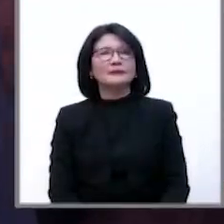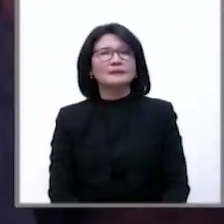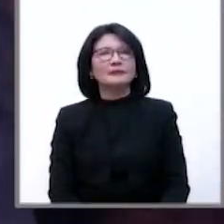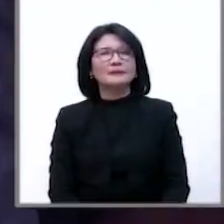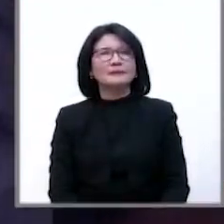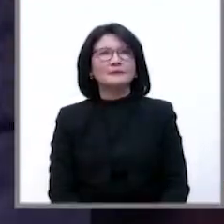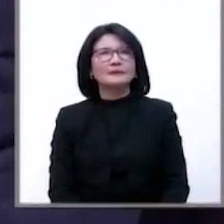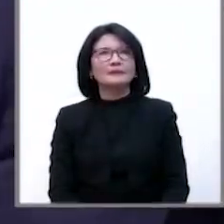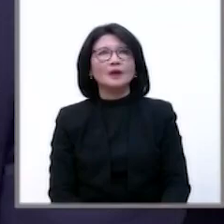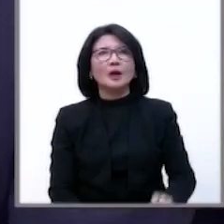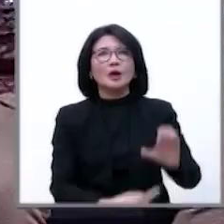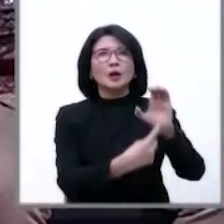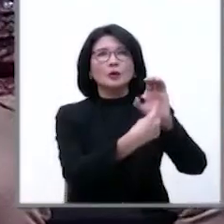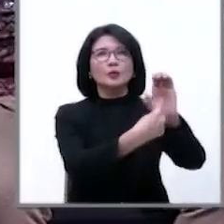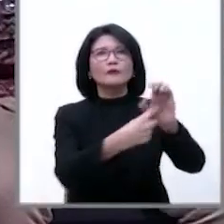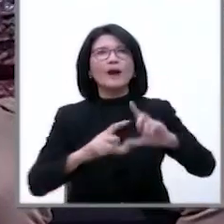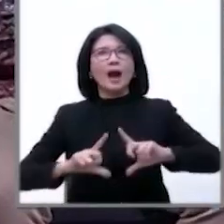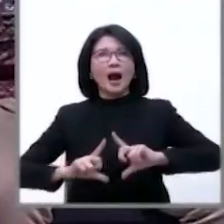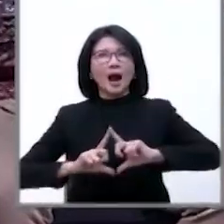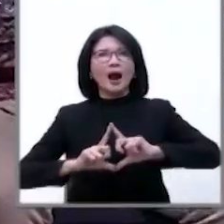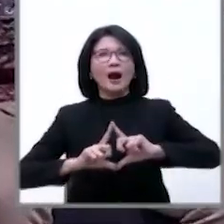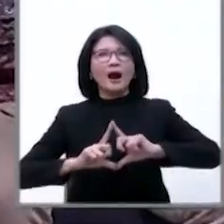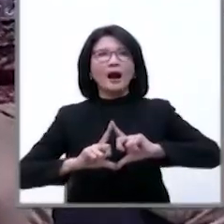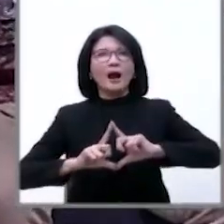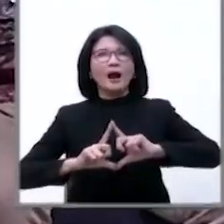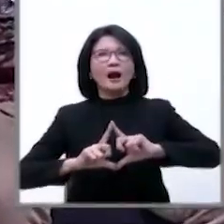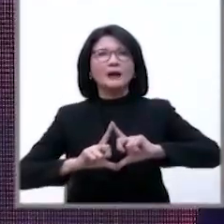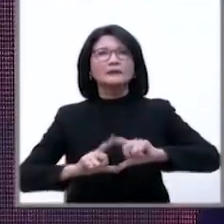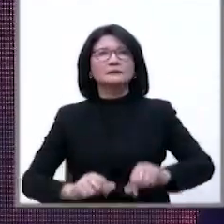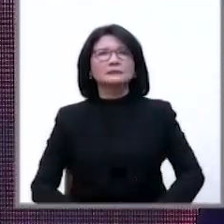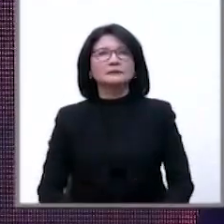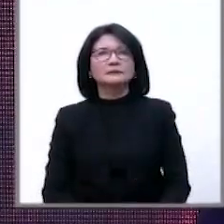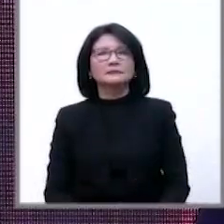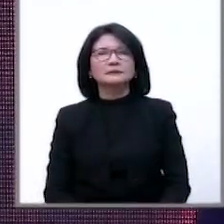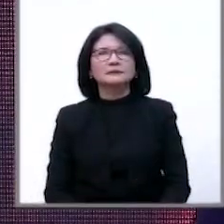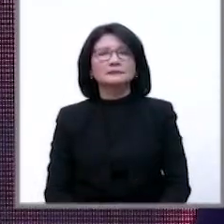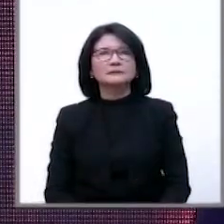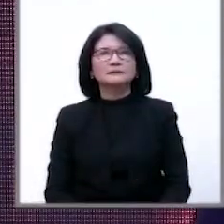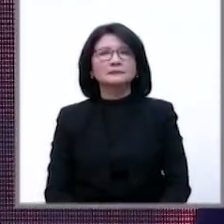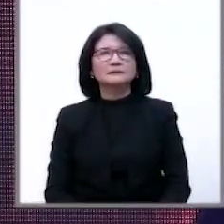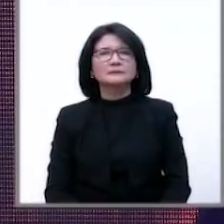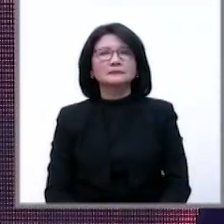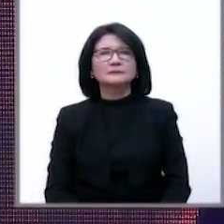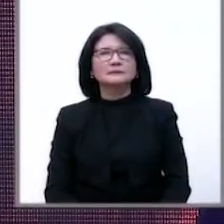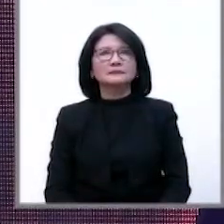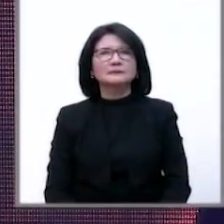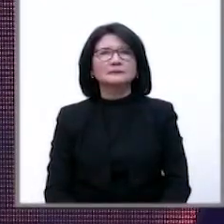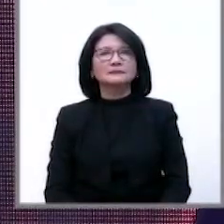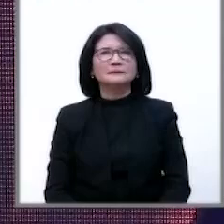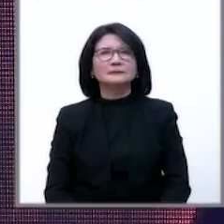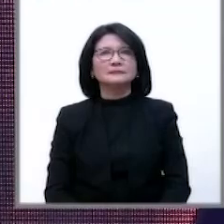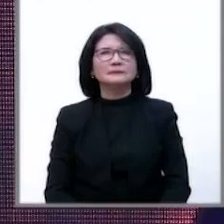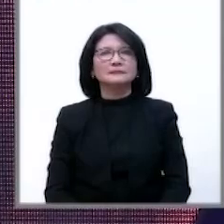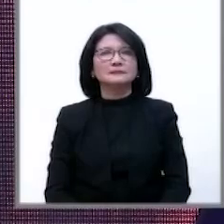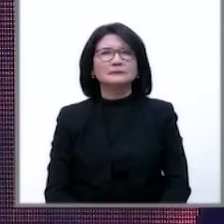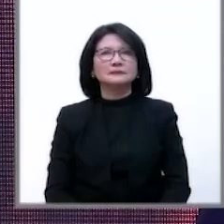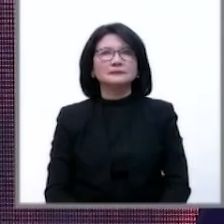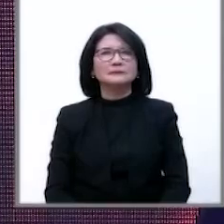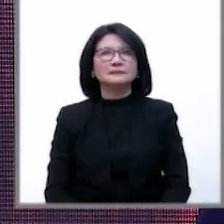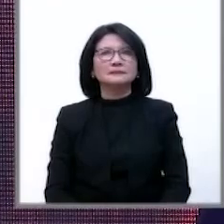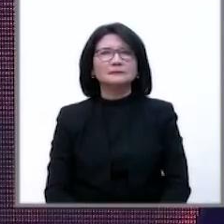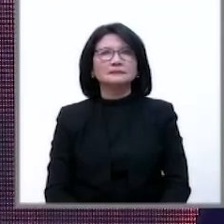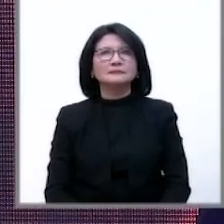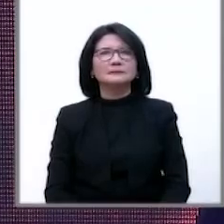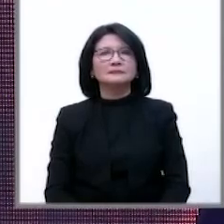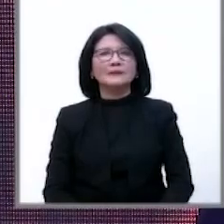Bapak huruf a baik huruf a kami akan buka